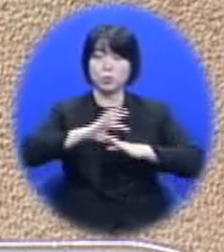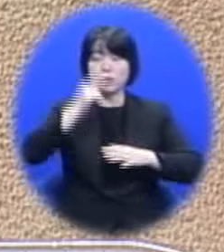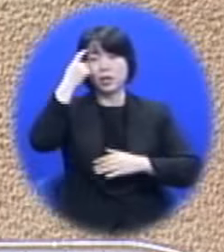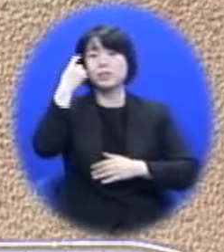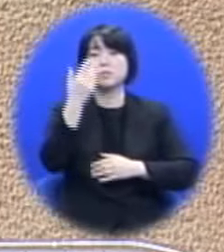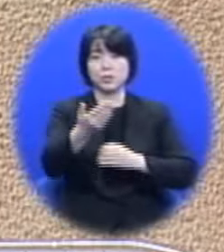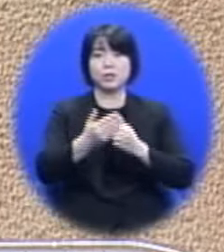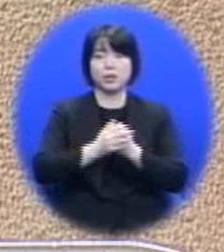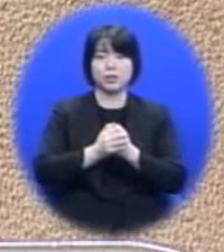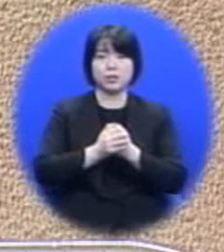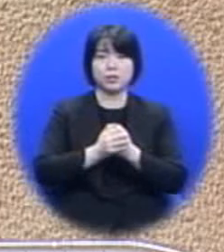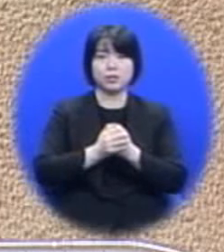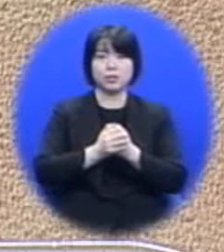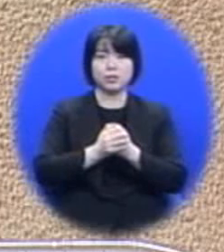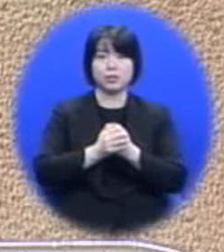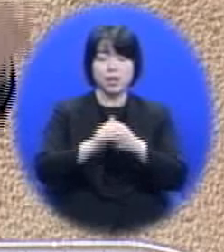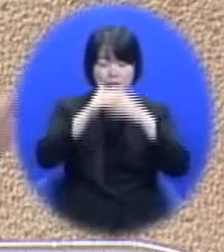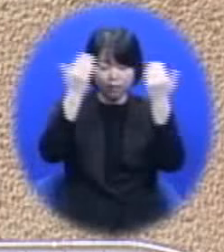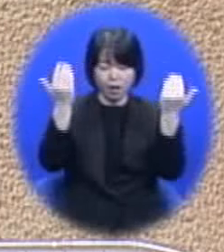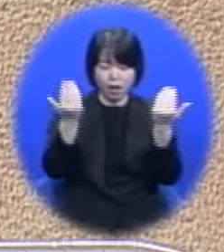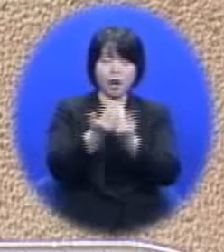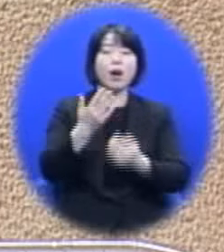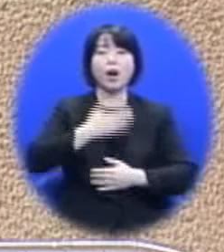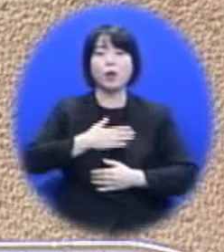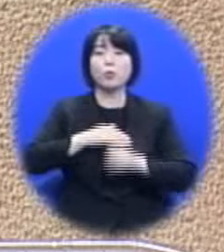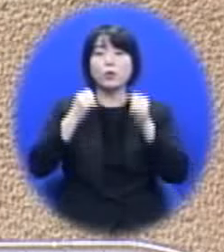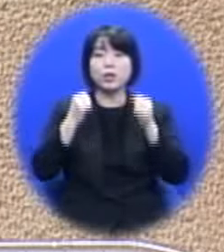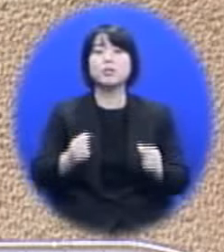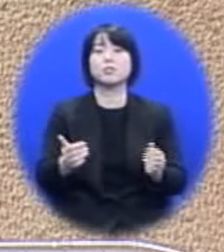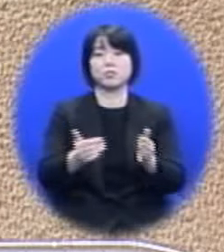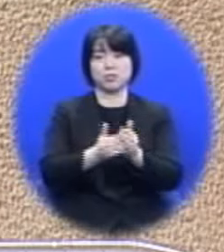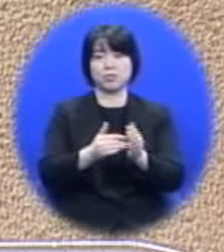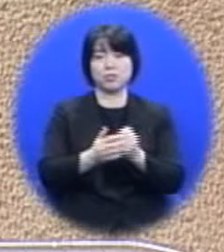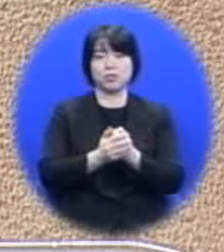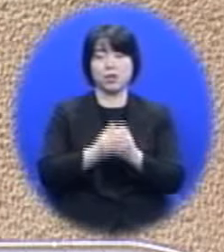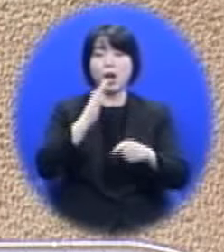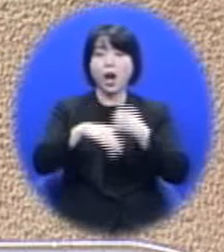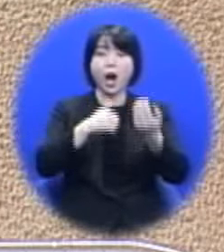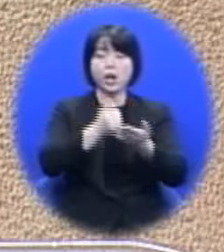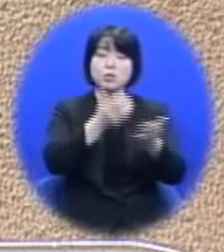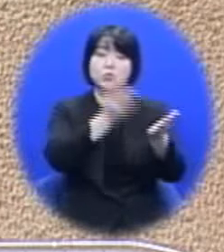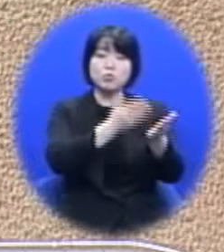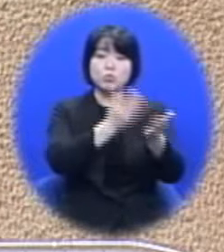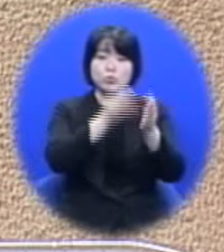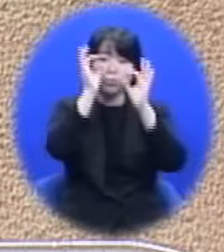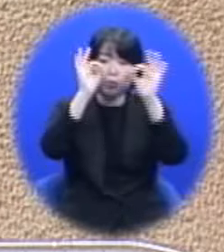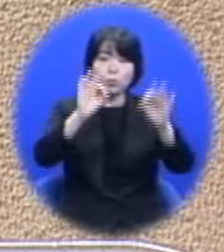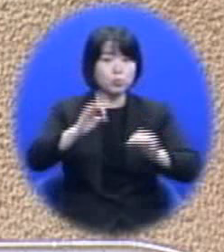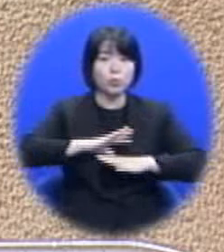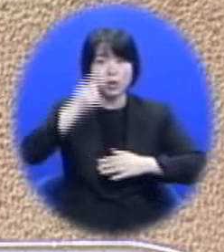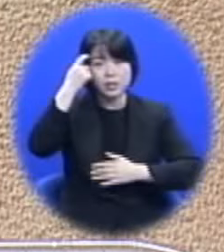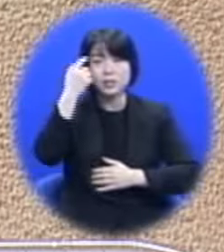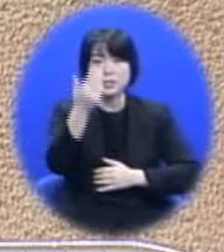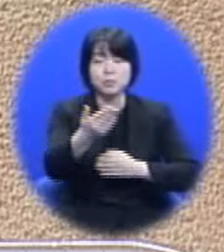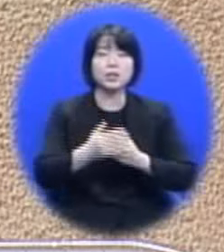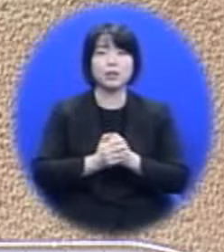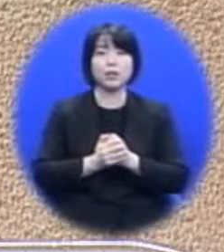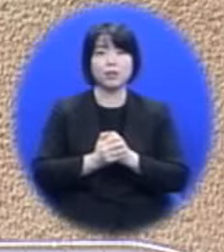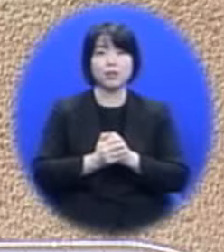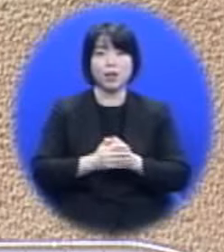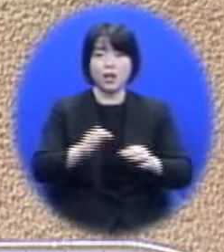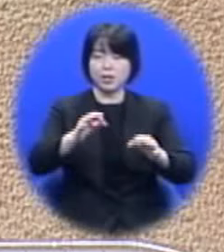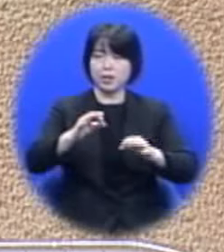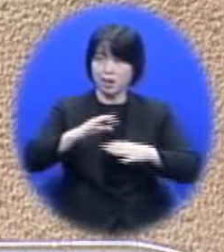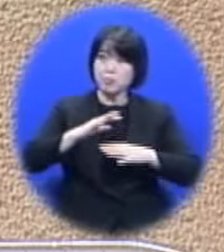놀라시겠어요? 다 알고 계셨던 거죠. 하나님이 뉴스 보고 놀라셨겠어요?